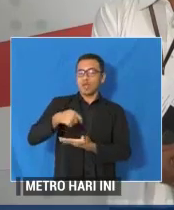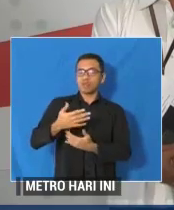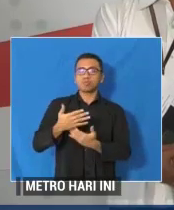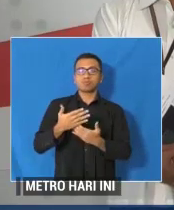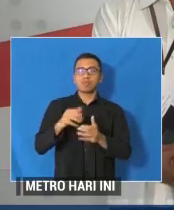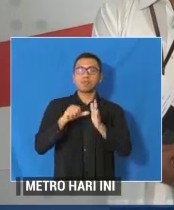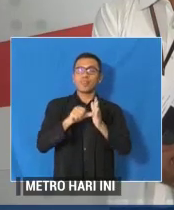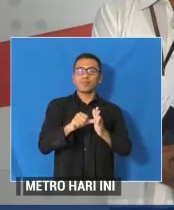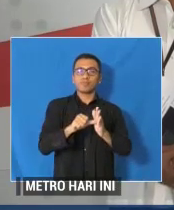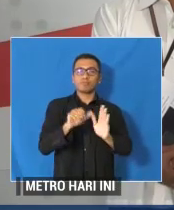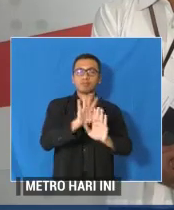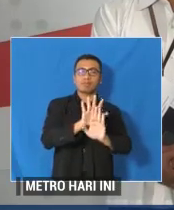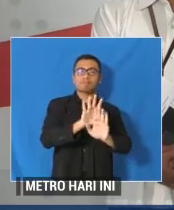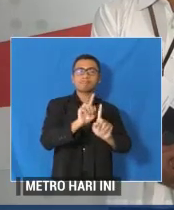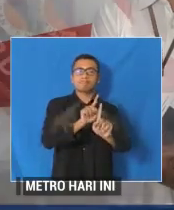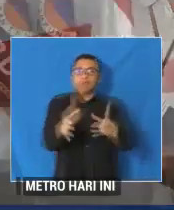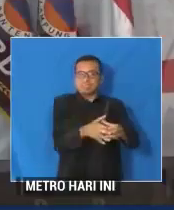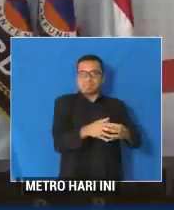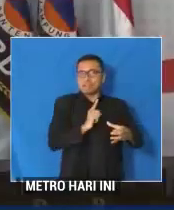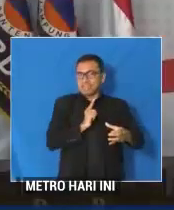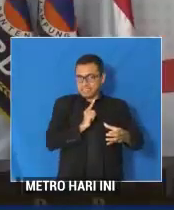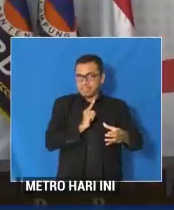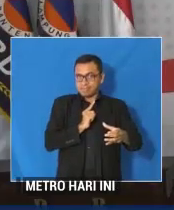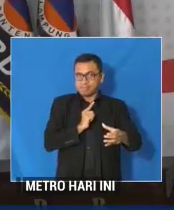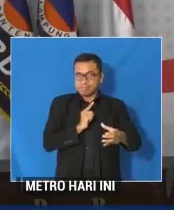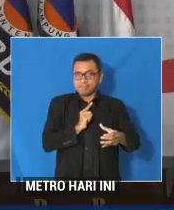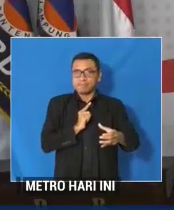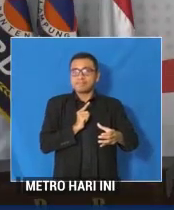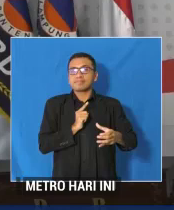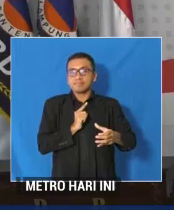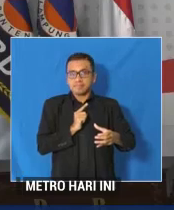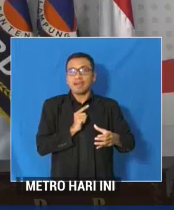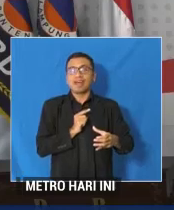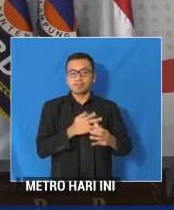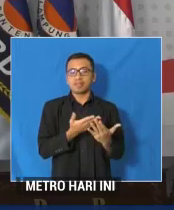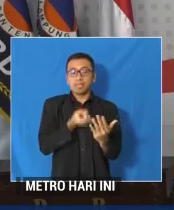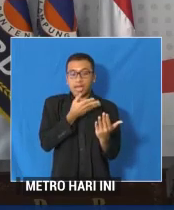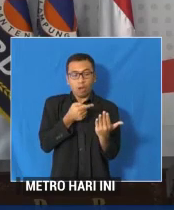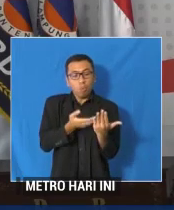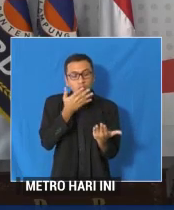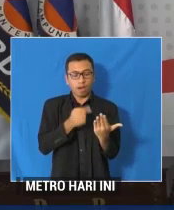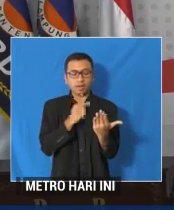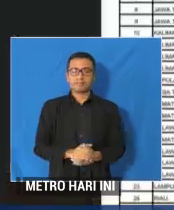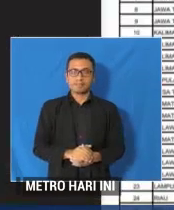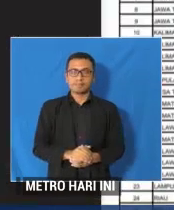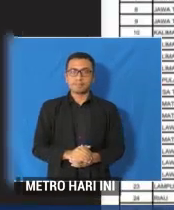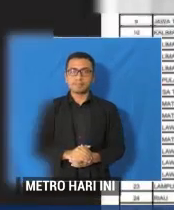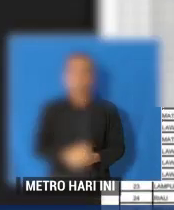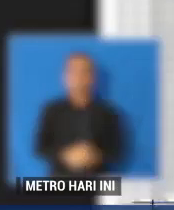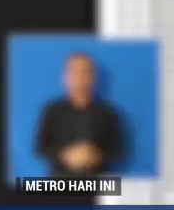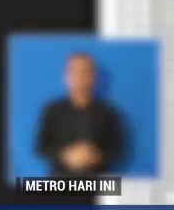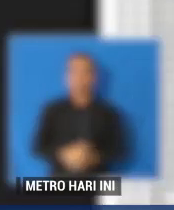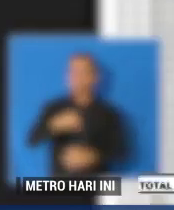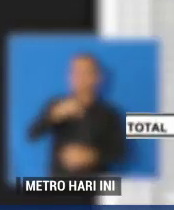kedua sebagai bagian dari pencegahan. Hanya dalam 1 bulan, jumlah pasien yang terinfeksi COVID-19 naik